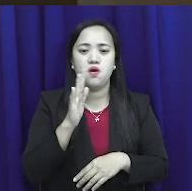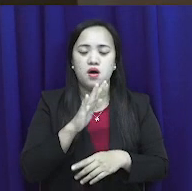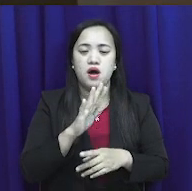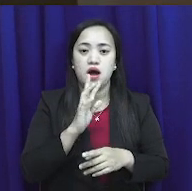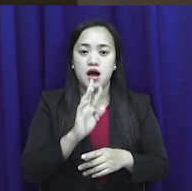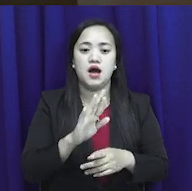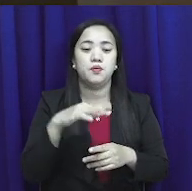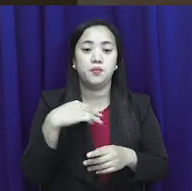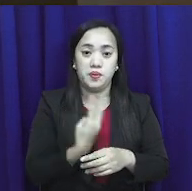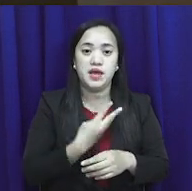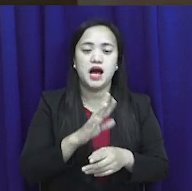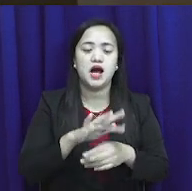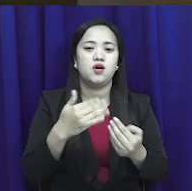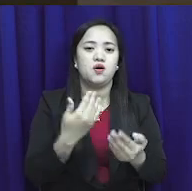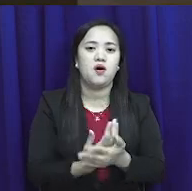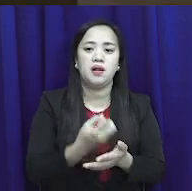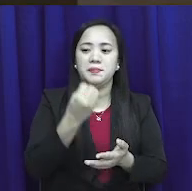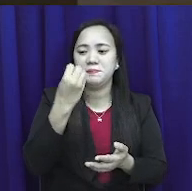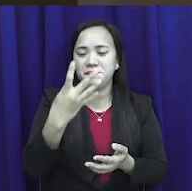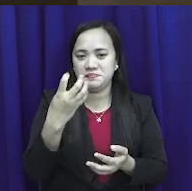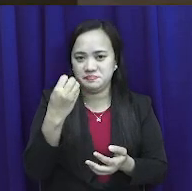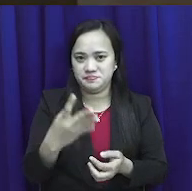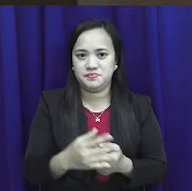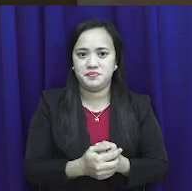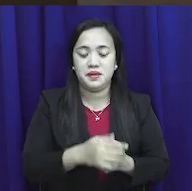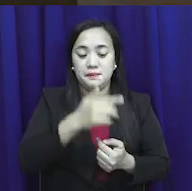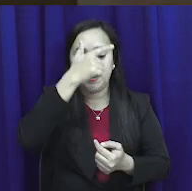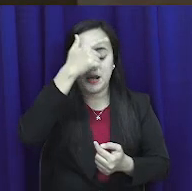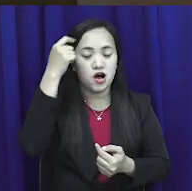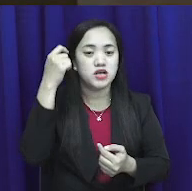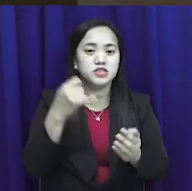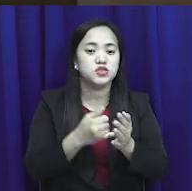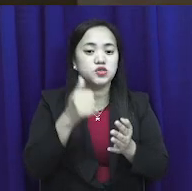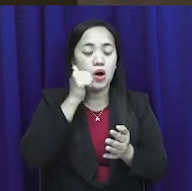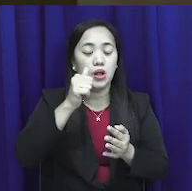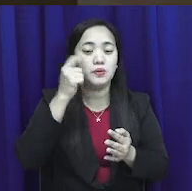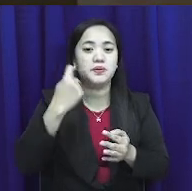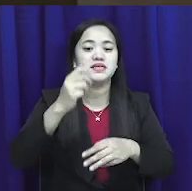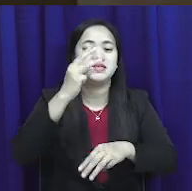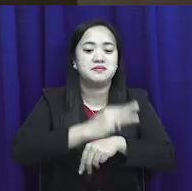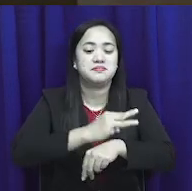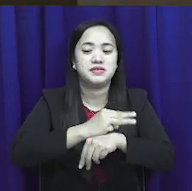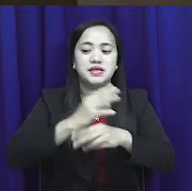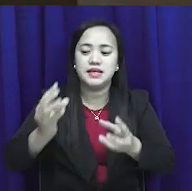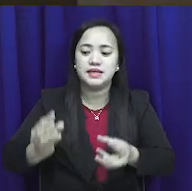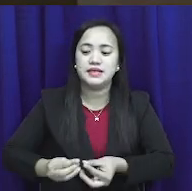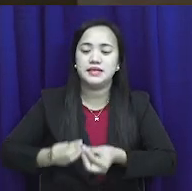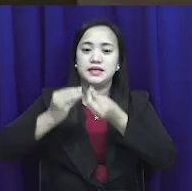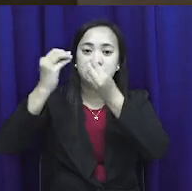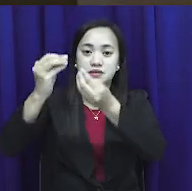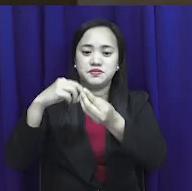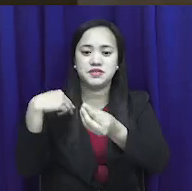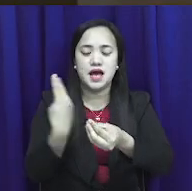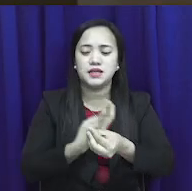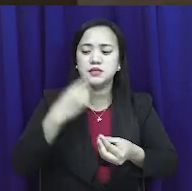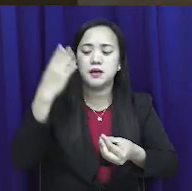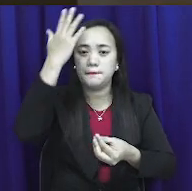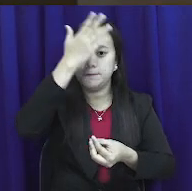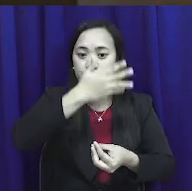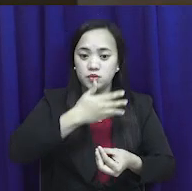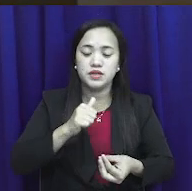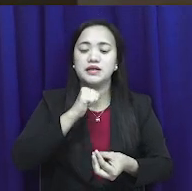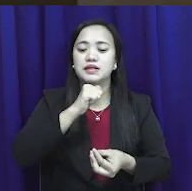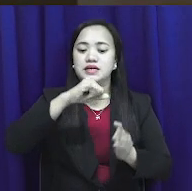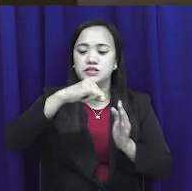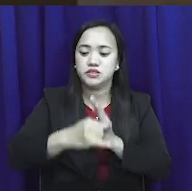dito na mawala ang kanilang atten to focus on their outside beauty correct too rather to focus